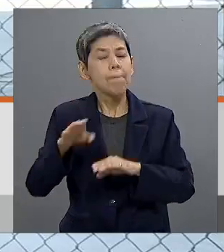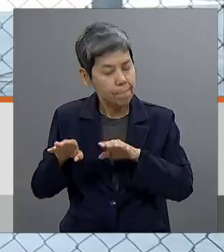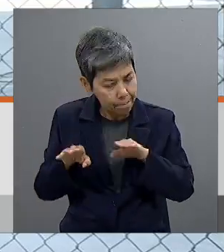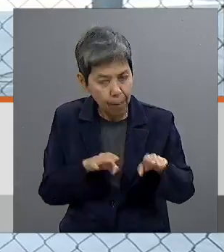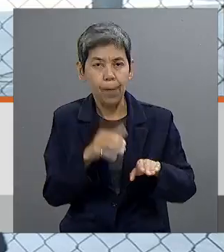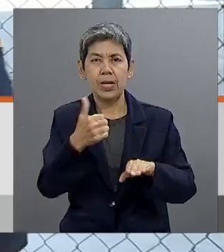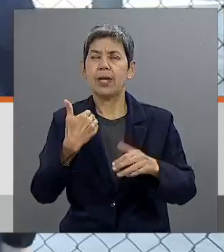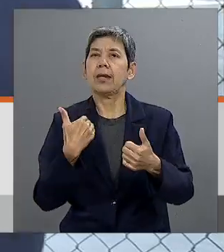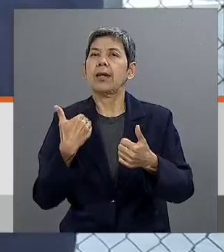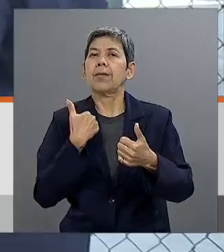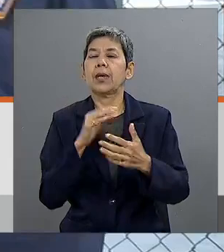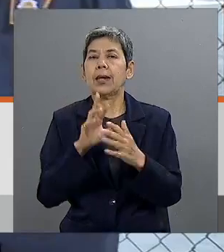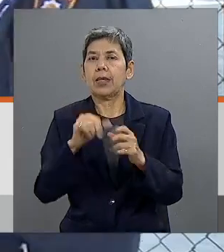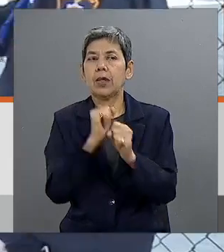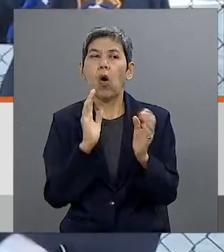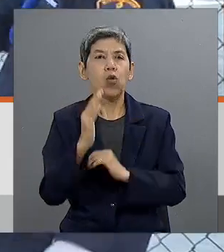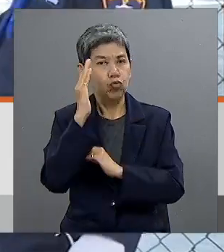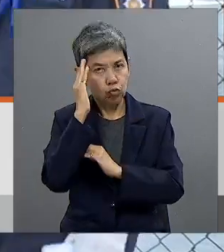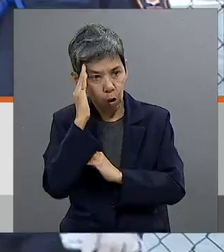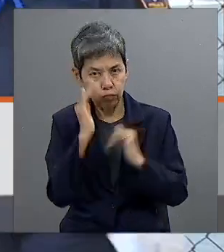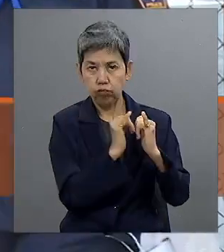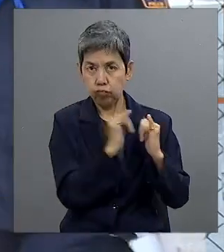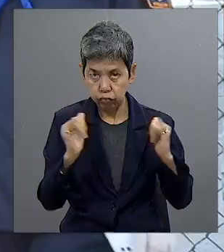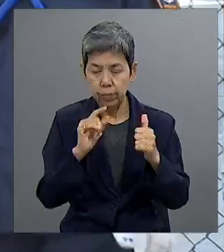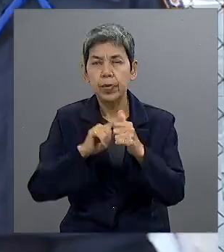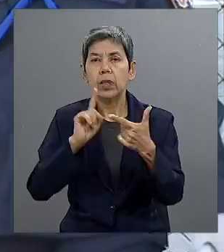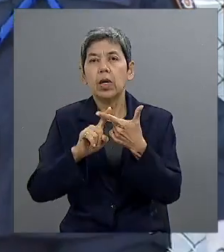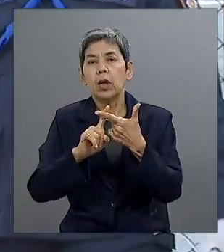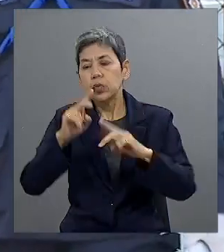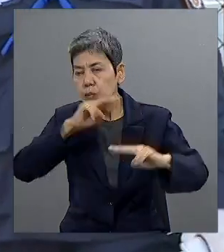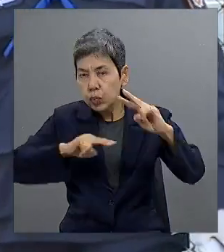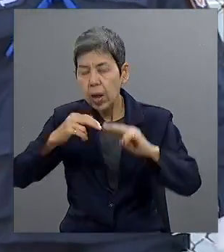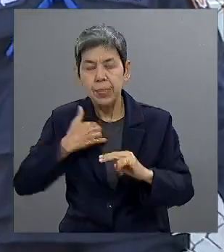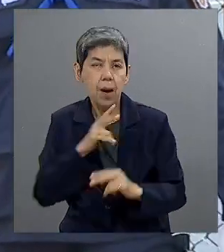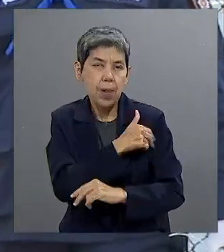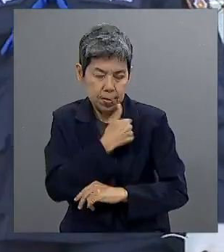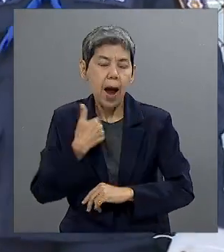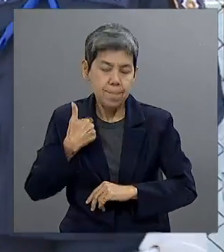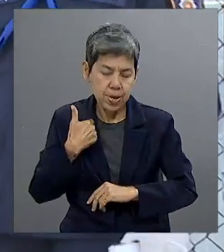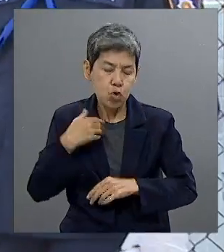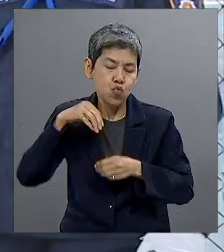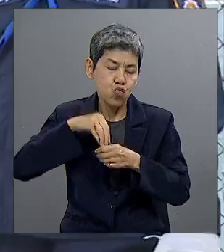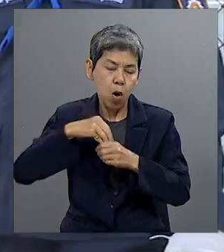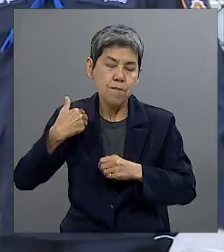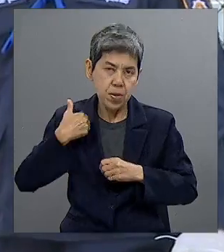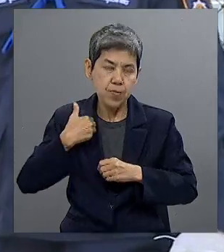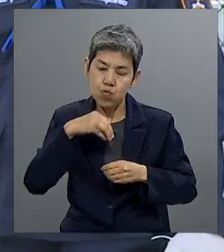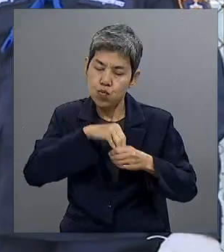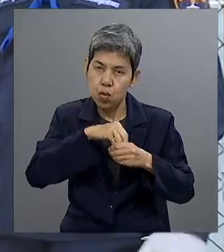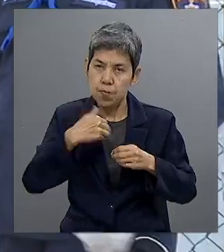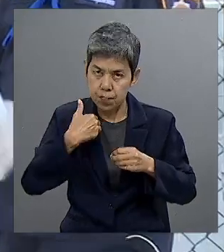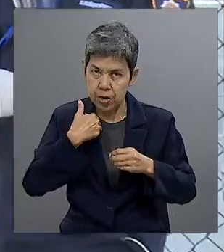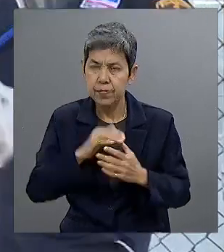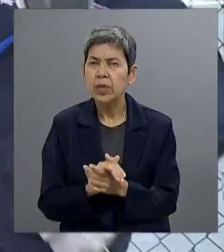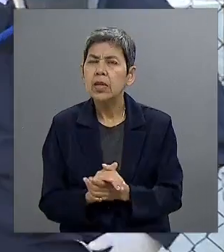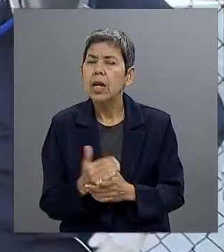ระบบห้องพักนะฮะระบบการรักษาดูแลก็มีพยาบาลที่อยู่ประจำโรงงานต่างๆนะครับพระนคร